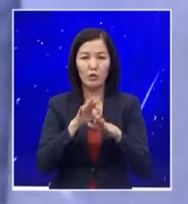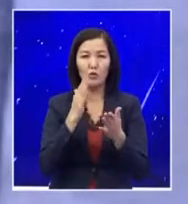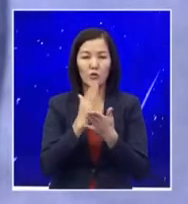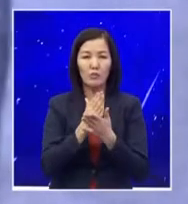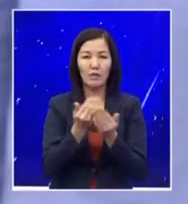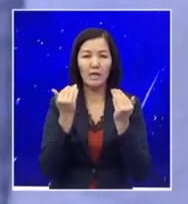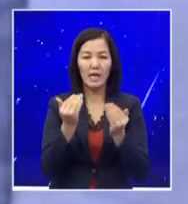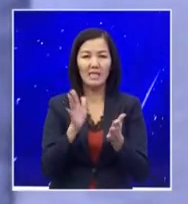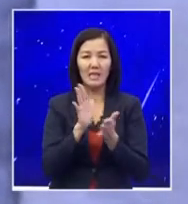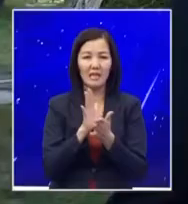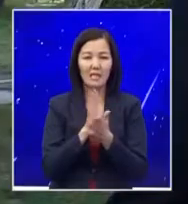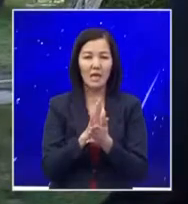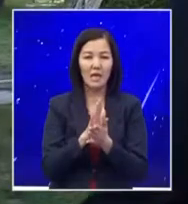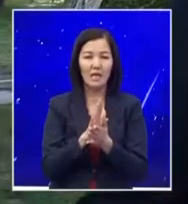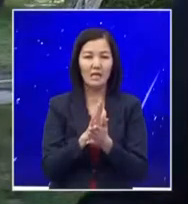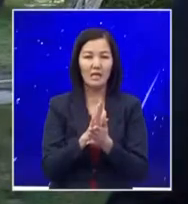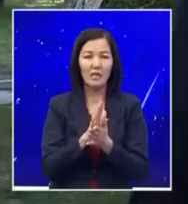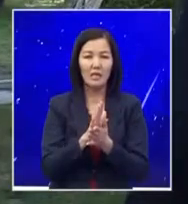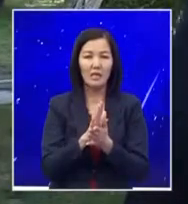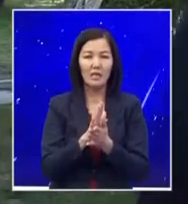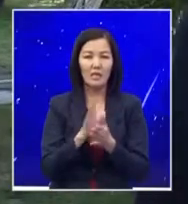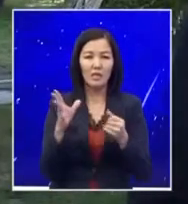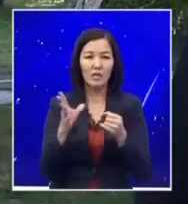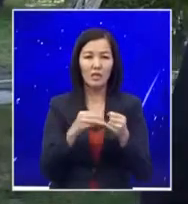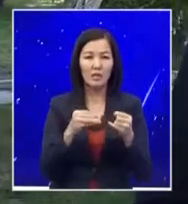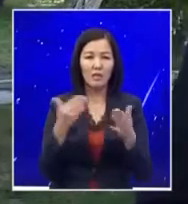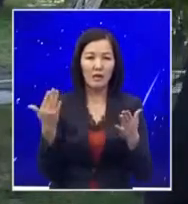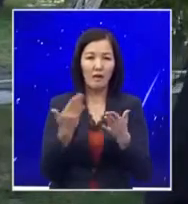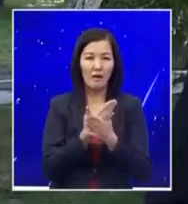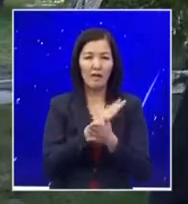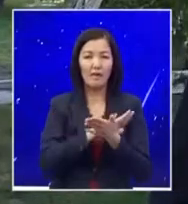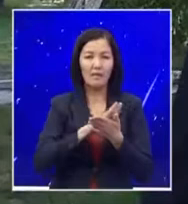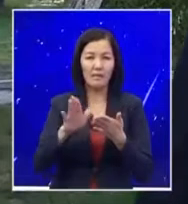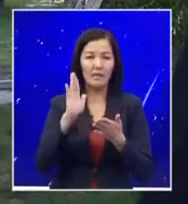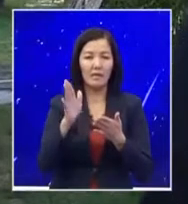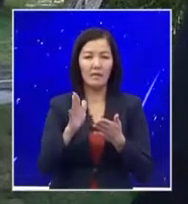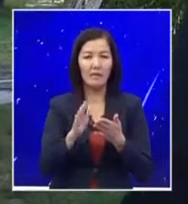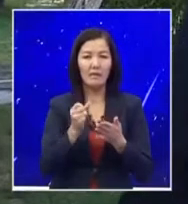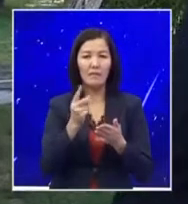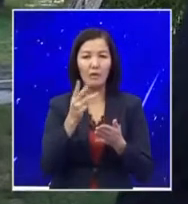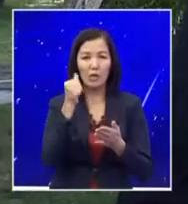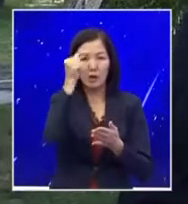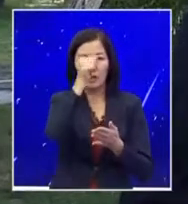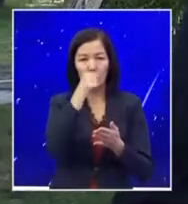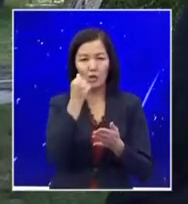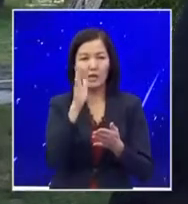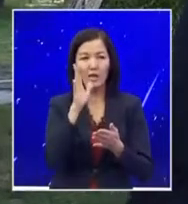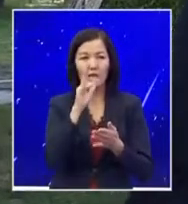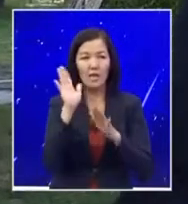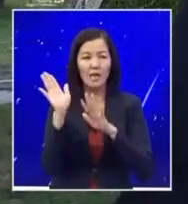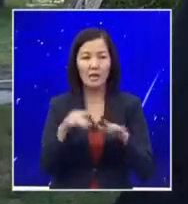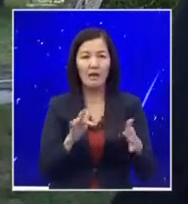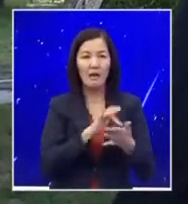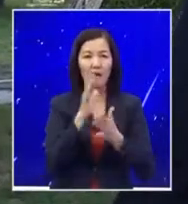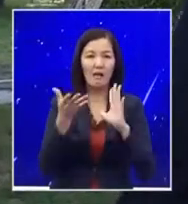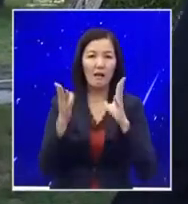Қазіргі ластанған учаскелерді рекультивация жасап тазартады осы бірнеше жылда. Ал қазір жалпы қала